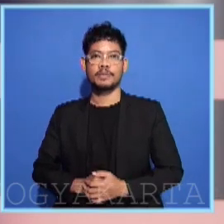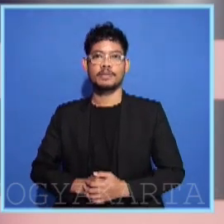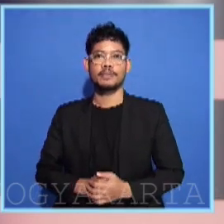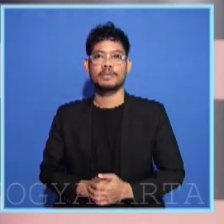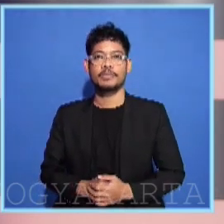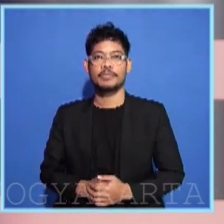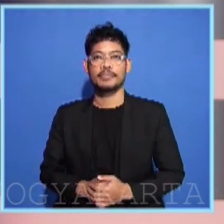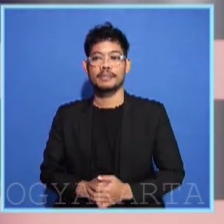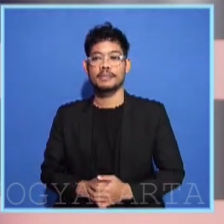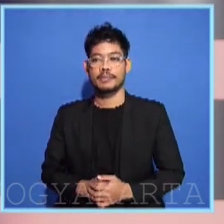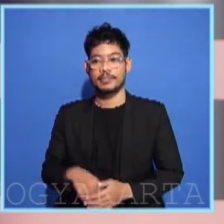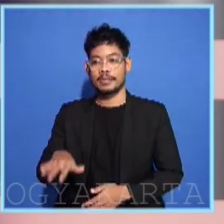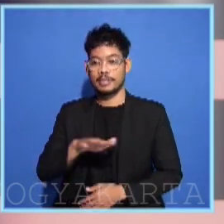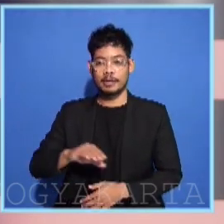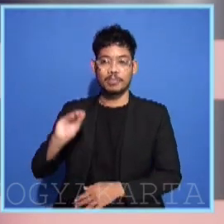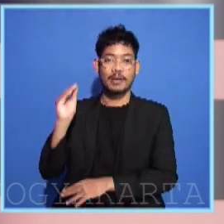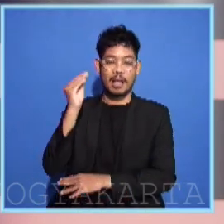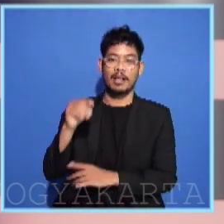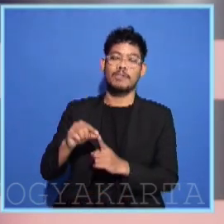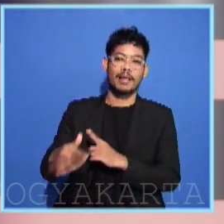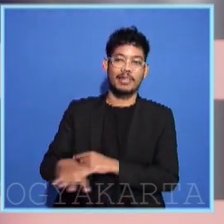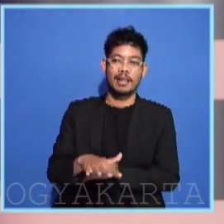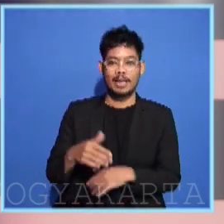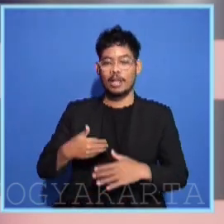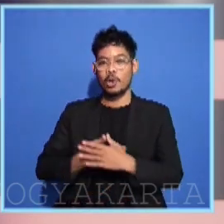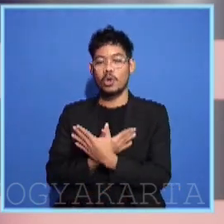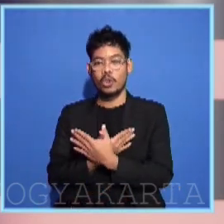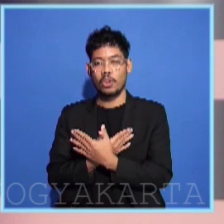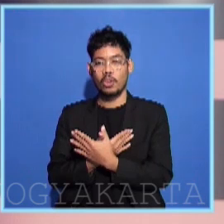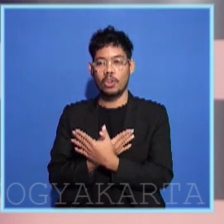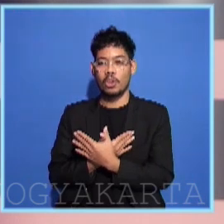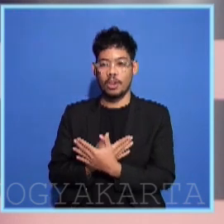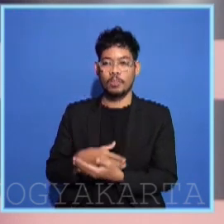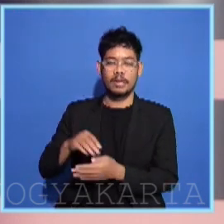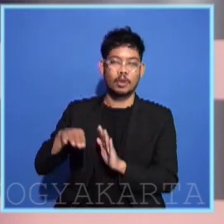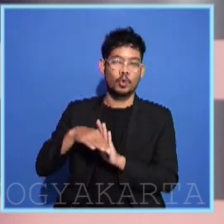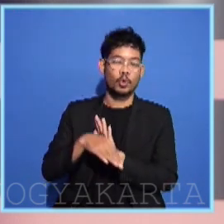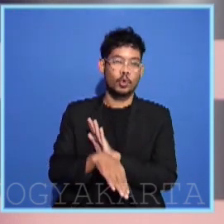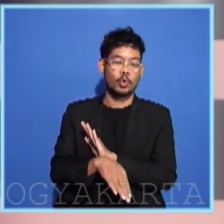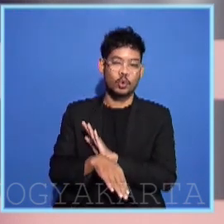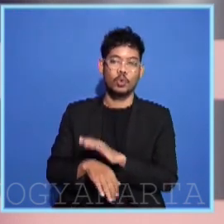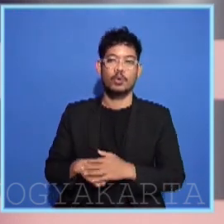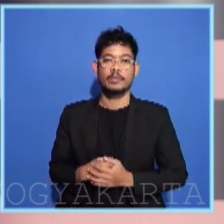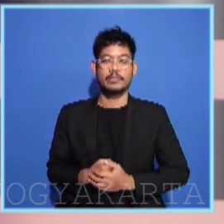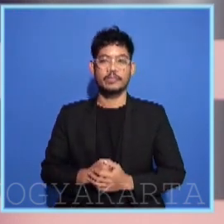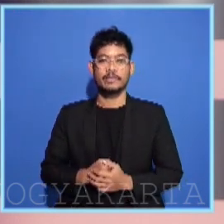Saudara, kawasan wisata pantai di Kabupaten Gunung Kidul mengalami penurunan cukup signifikan.